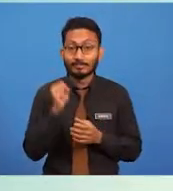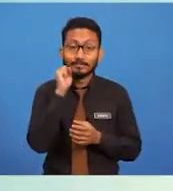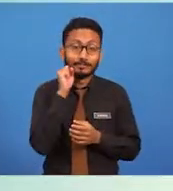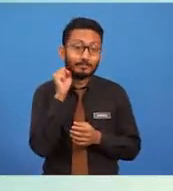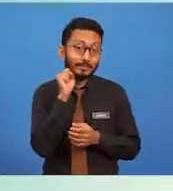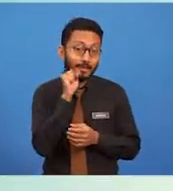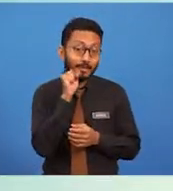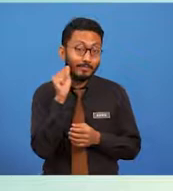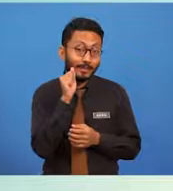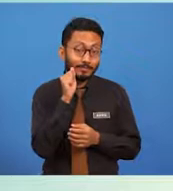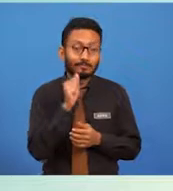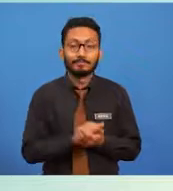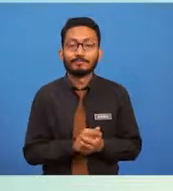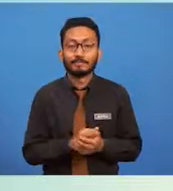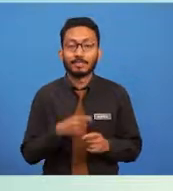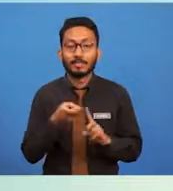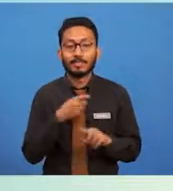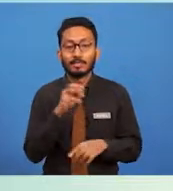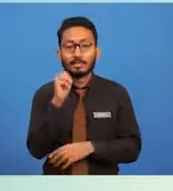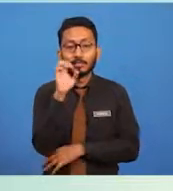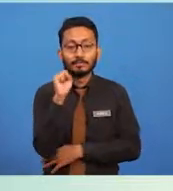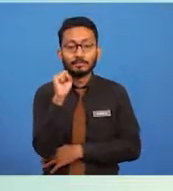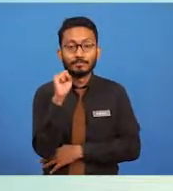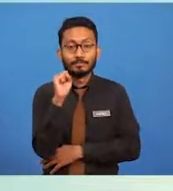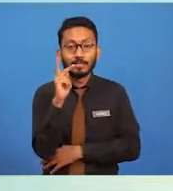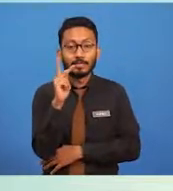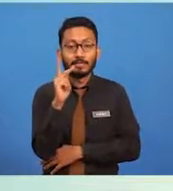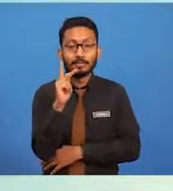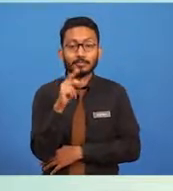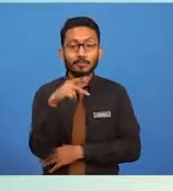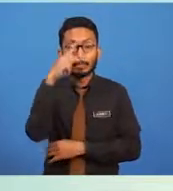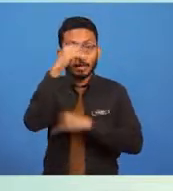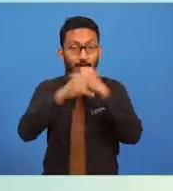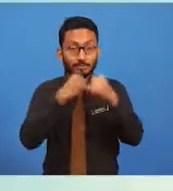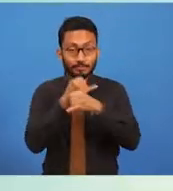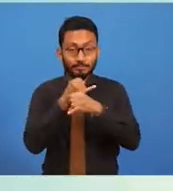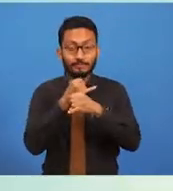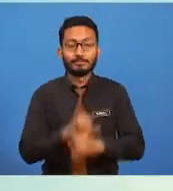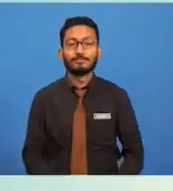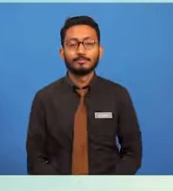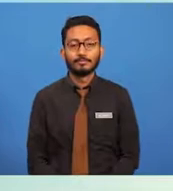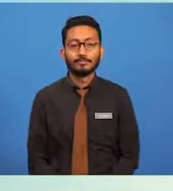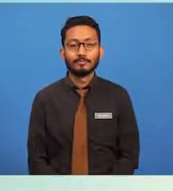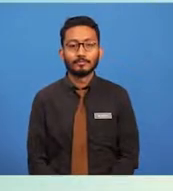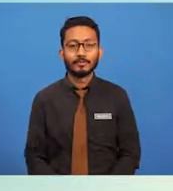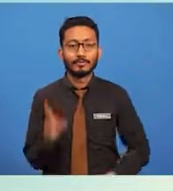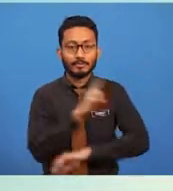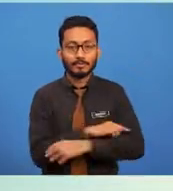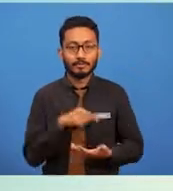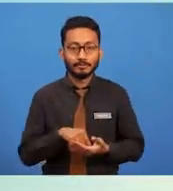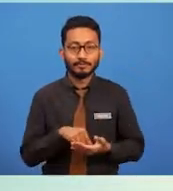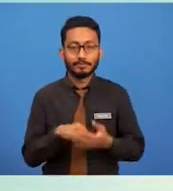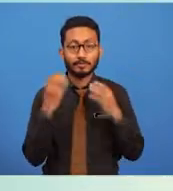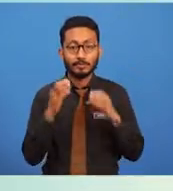Yusof dari SMK Putrajaya Presin 16-1. Hari ini, cikgu akan menerangkan